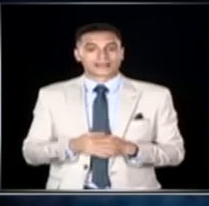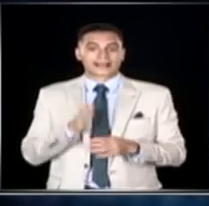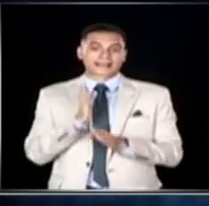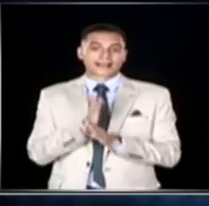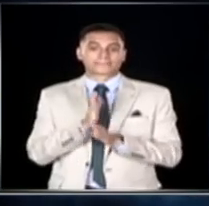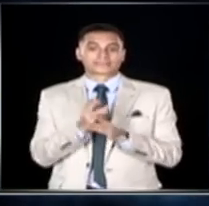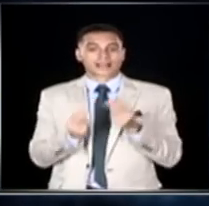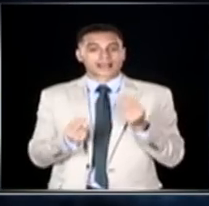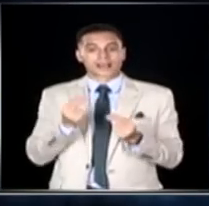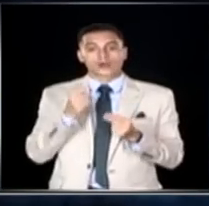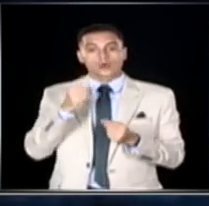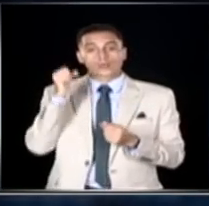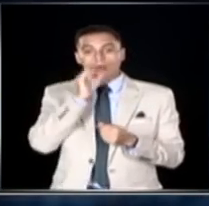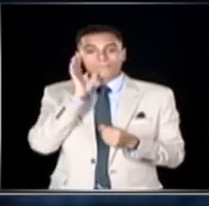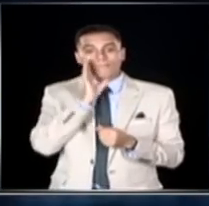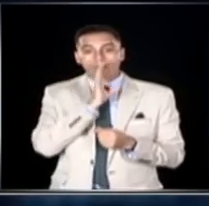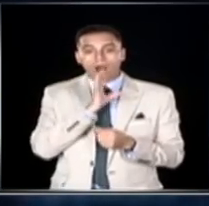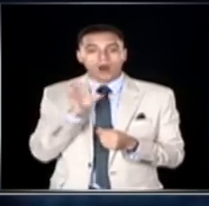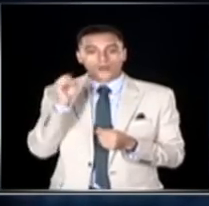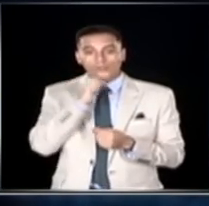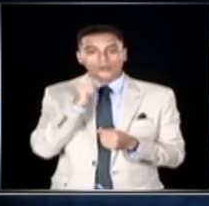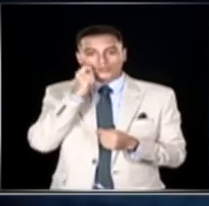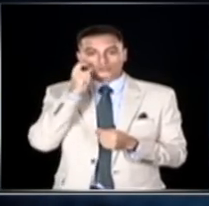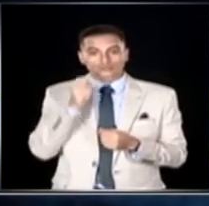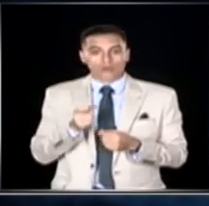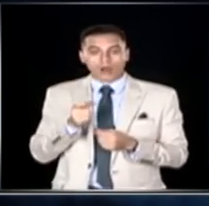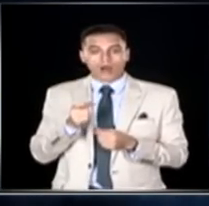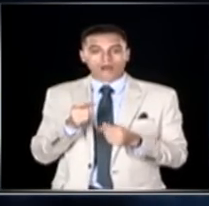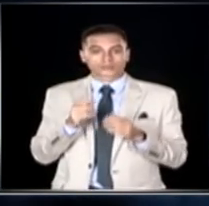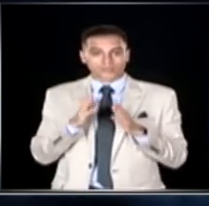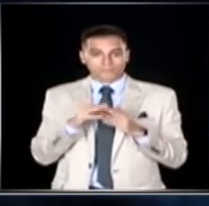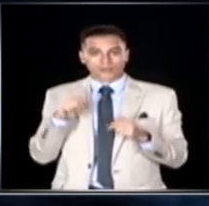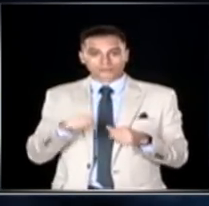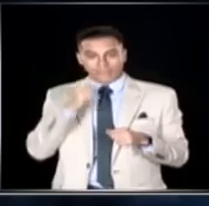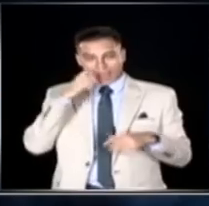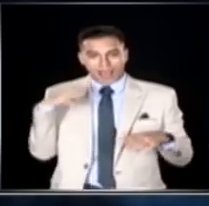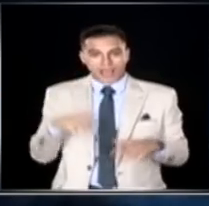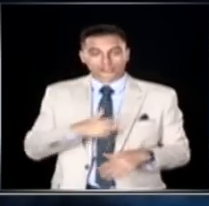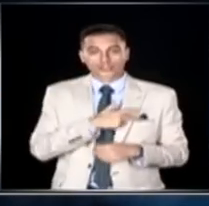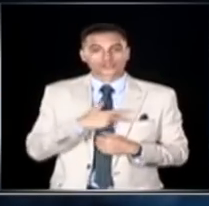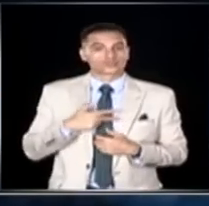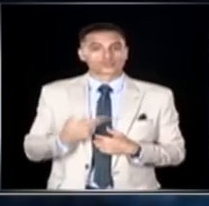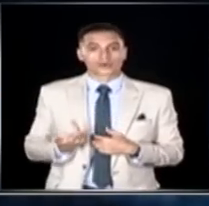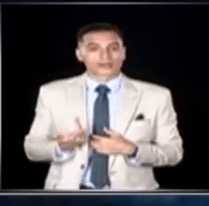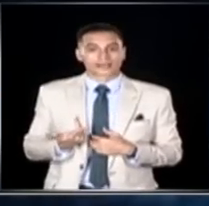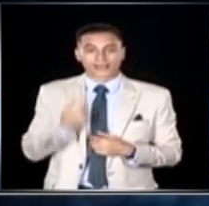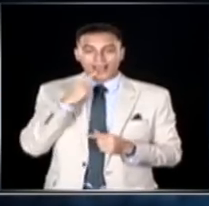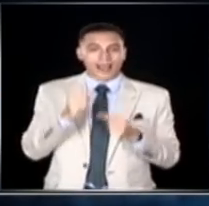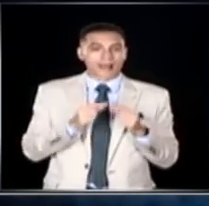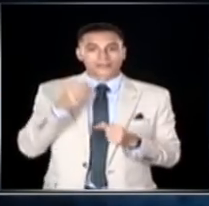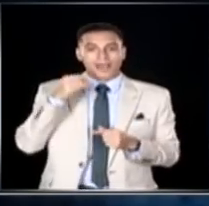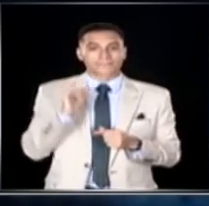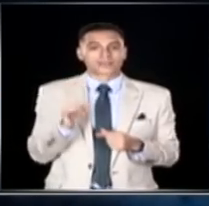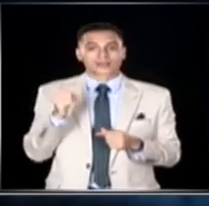تمثيلية هي أغنية الفنان مصري معاصر، فمن هو؟ كلمات أمير